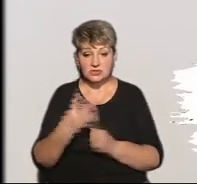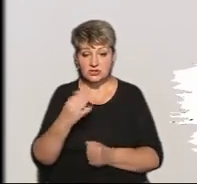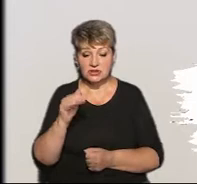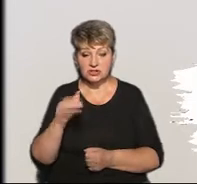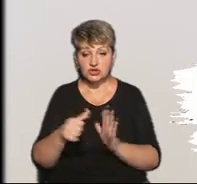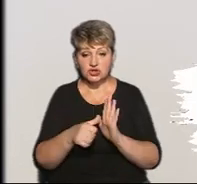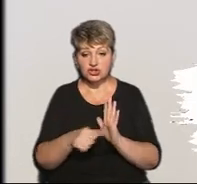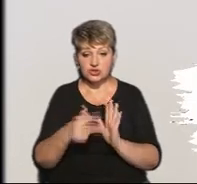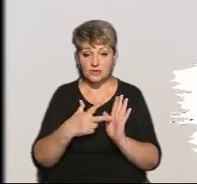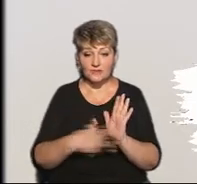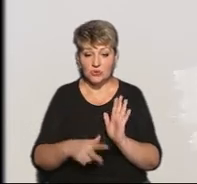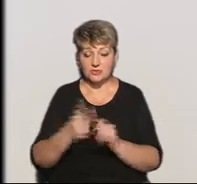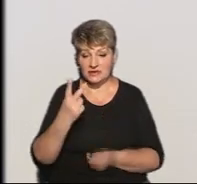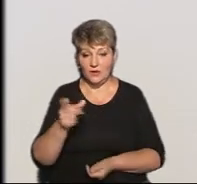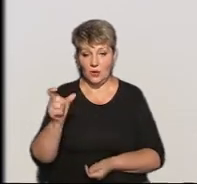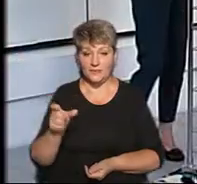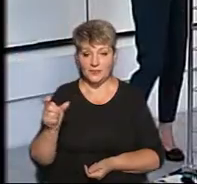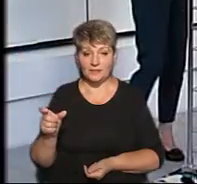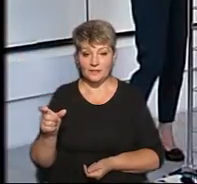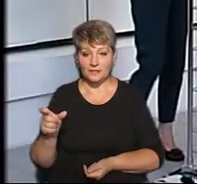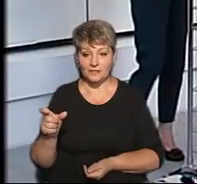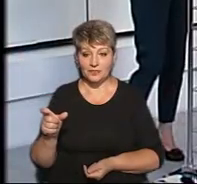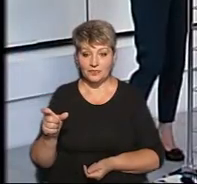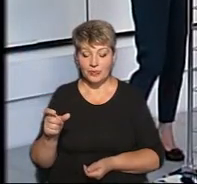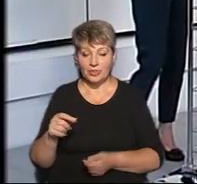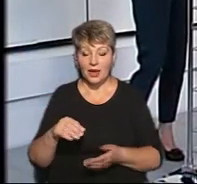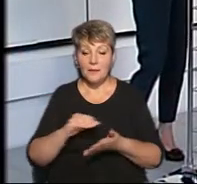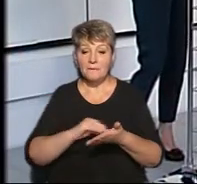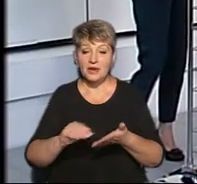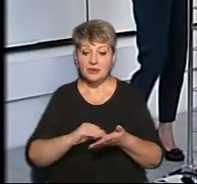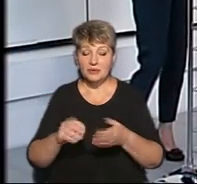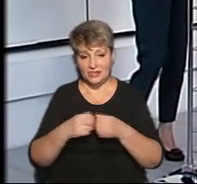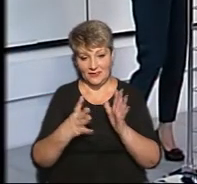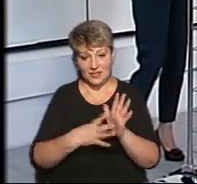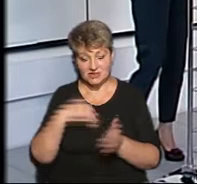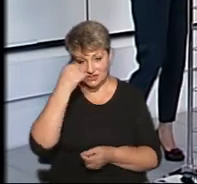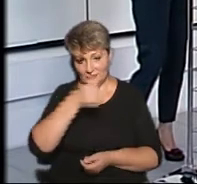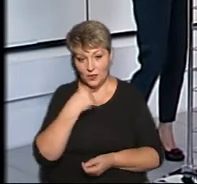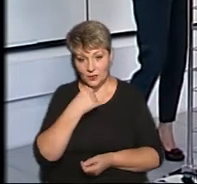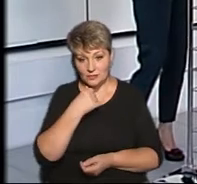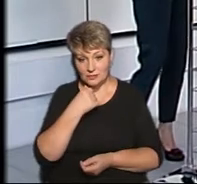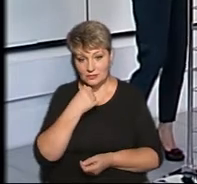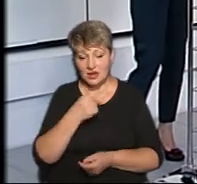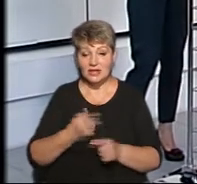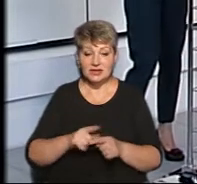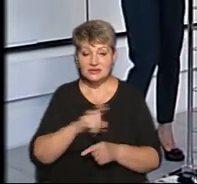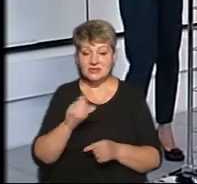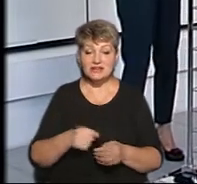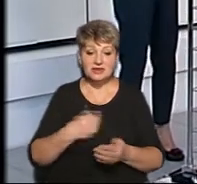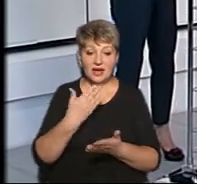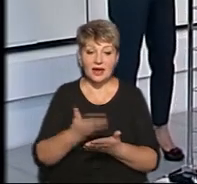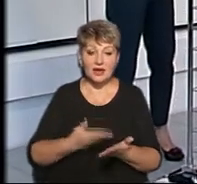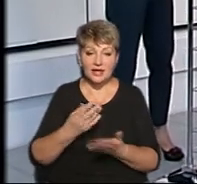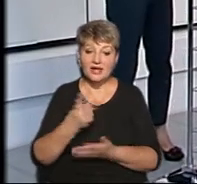274 682 особи. 276. Перепис 2019 року. Це за даними Головного управління